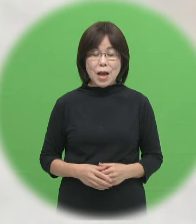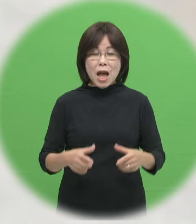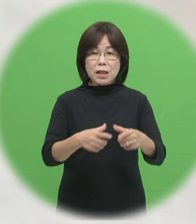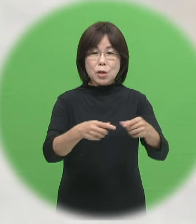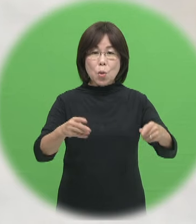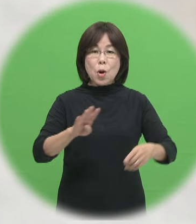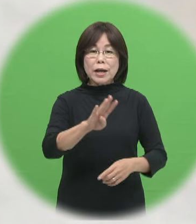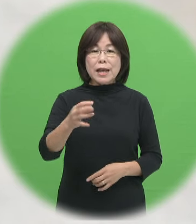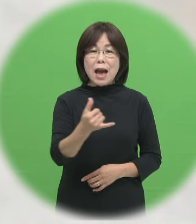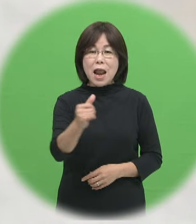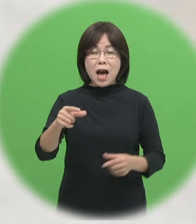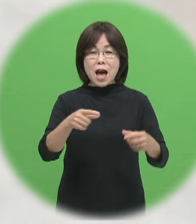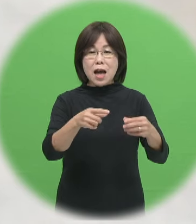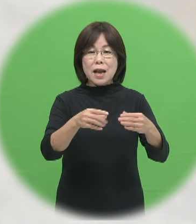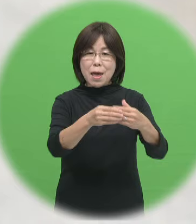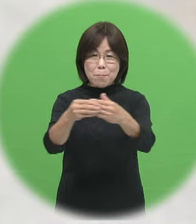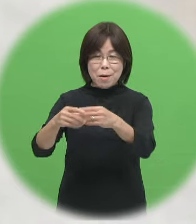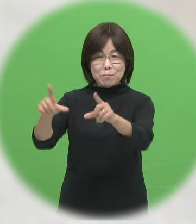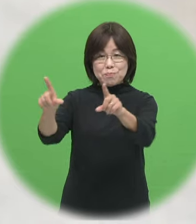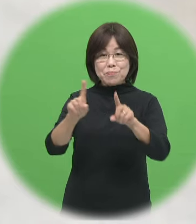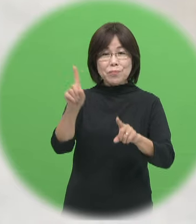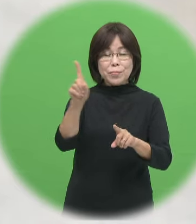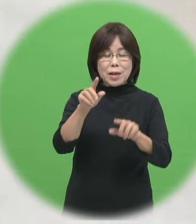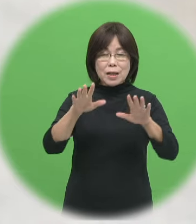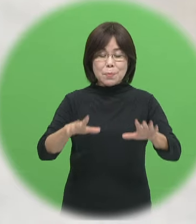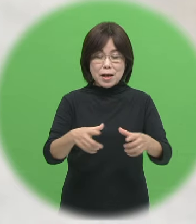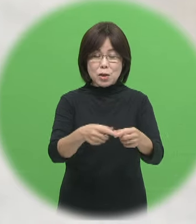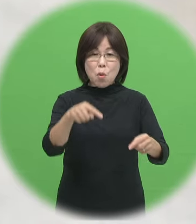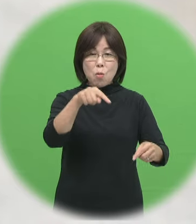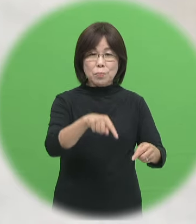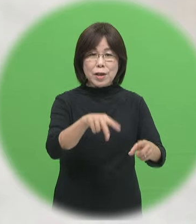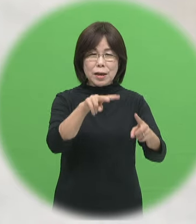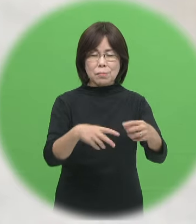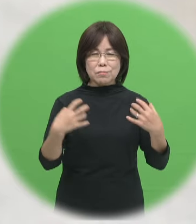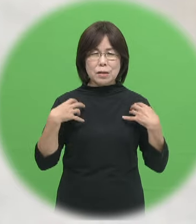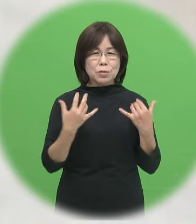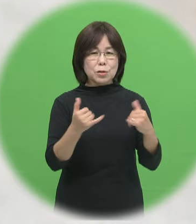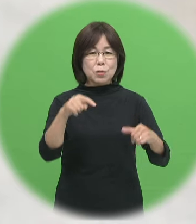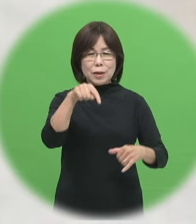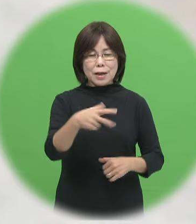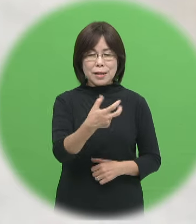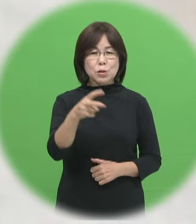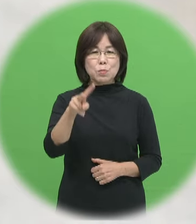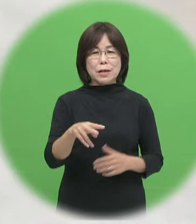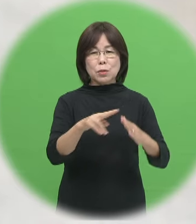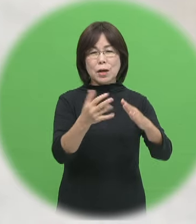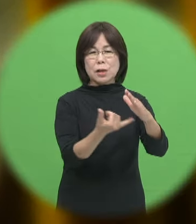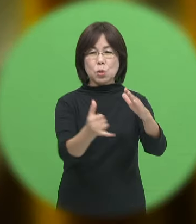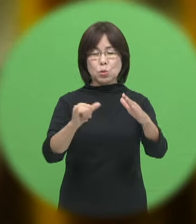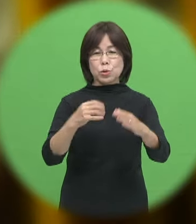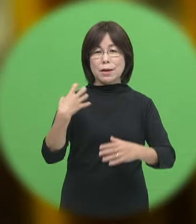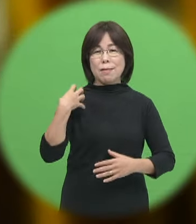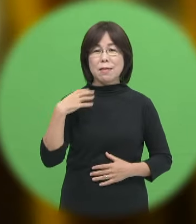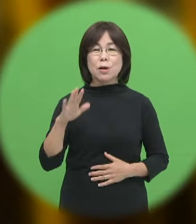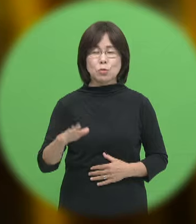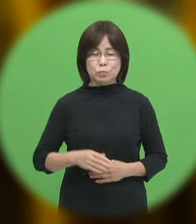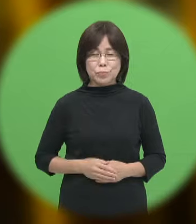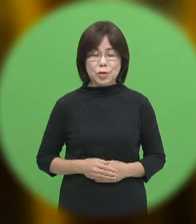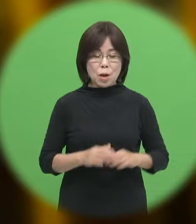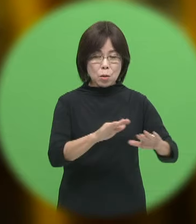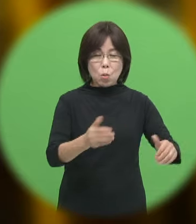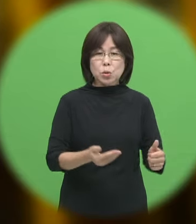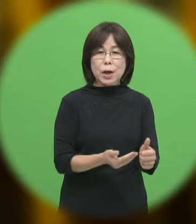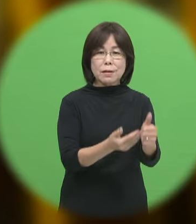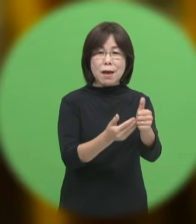日本ケアラー連盟によると、現在日本の介護者のおよそ7割は家族が担っており、子育